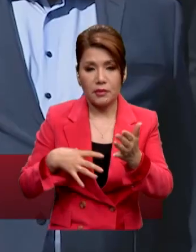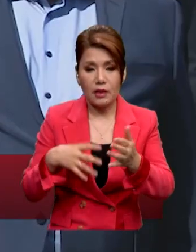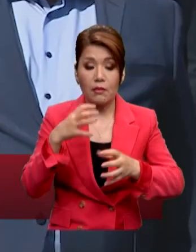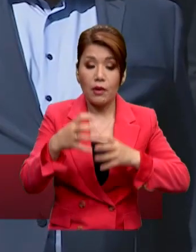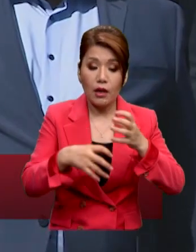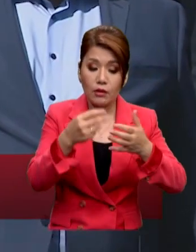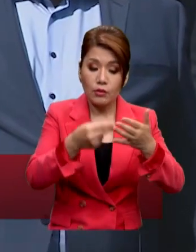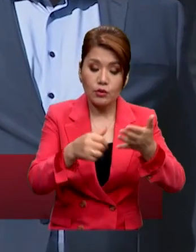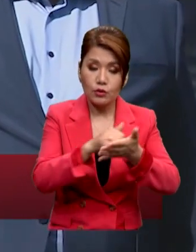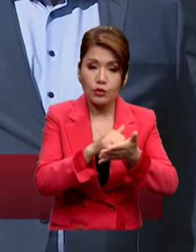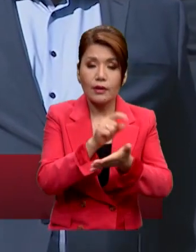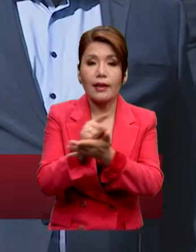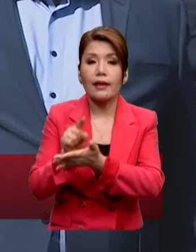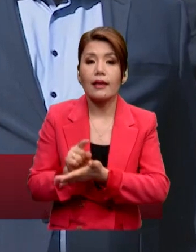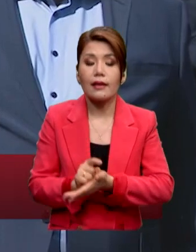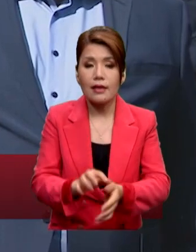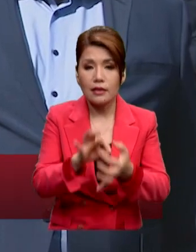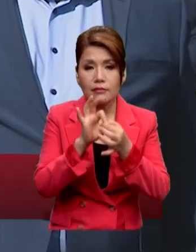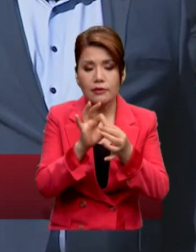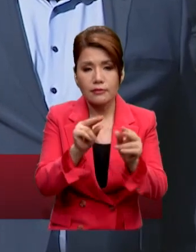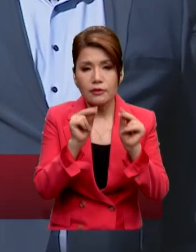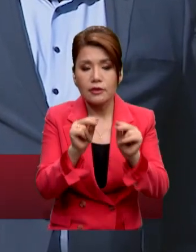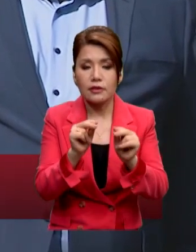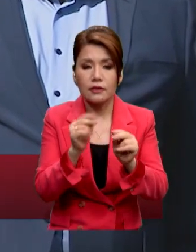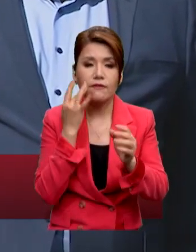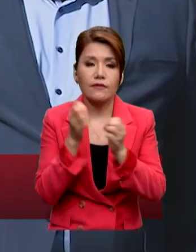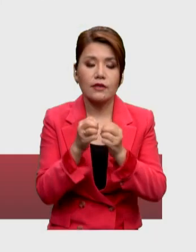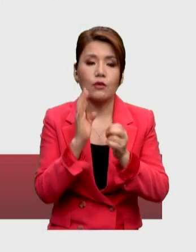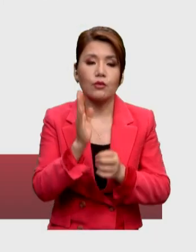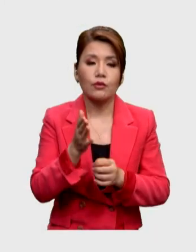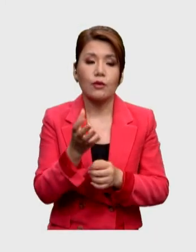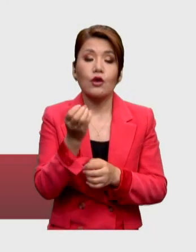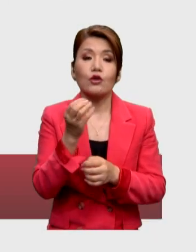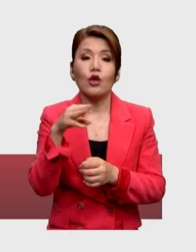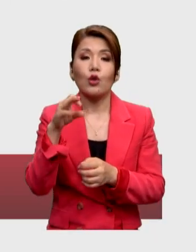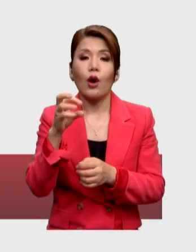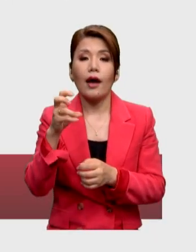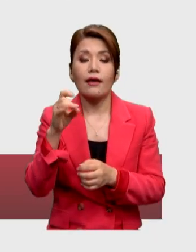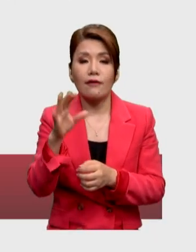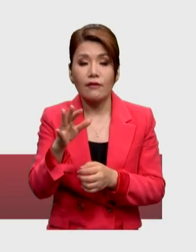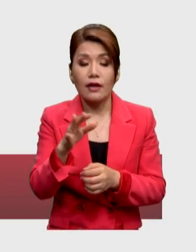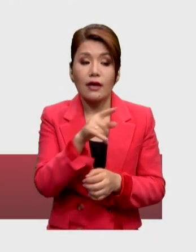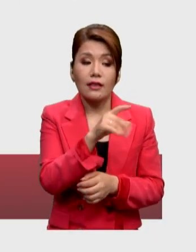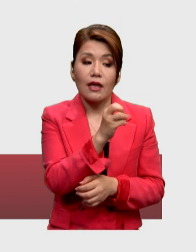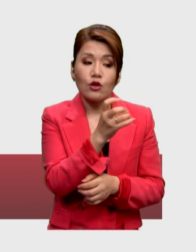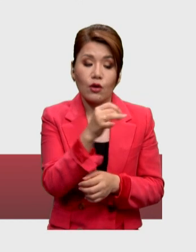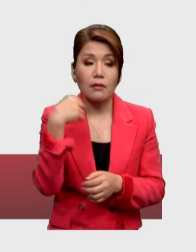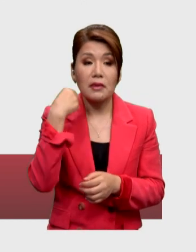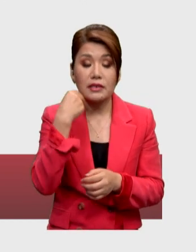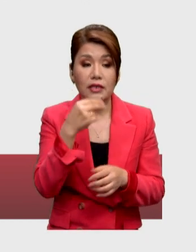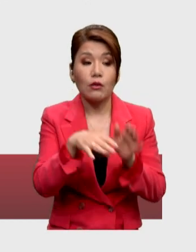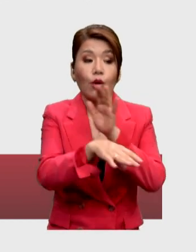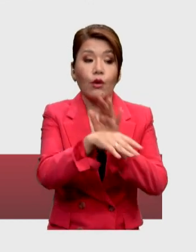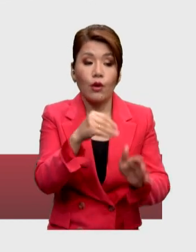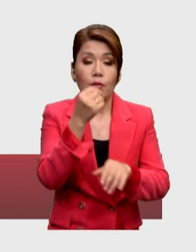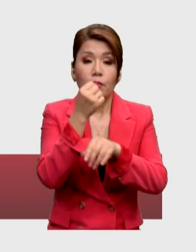құжаттар аясындағы міндеттемелерге адал болып қала береміз. Сондай-ақ Тоқаев Эрдоғанды президент сайлауының екінші